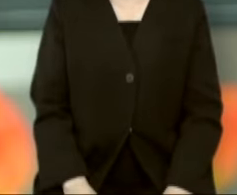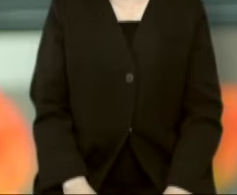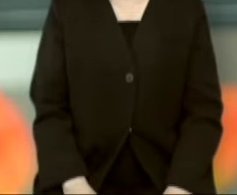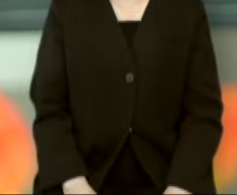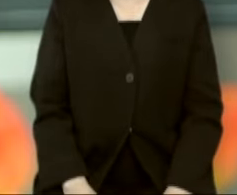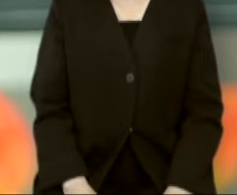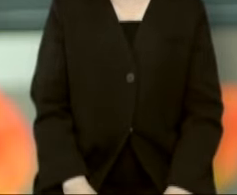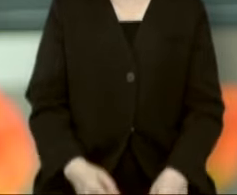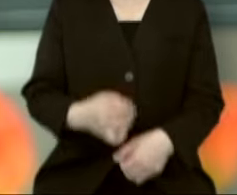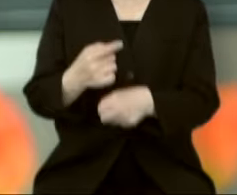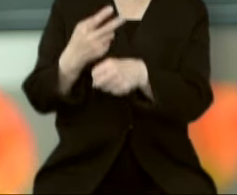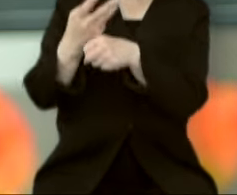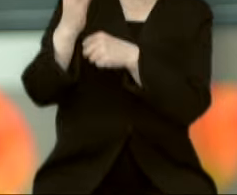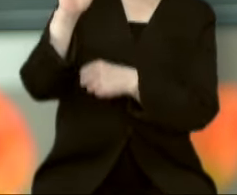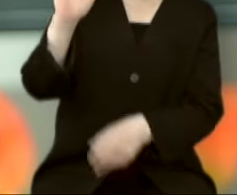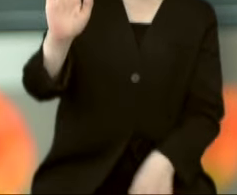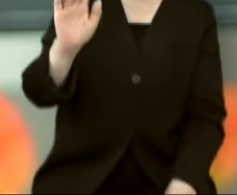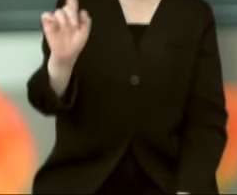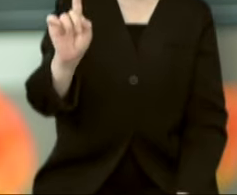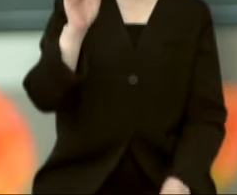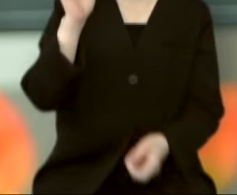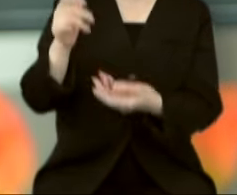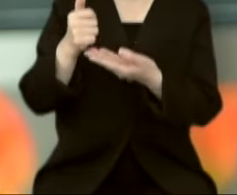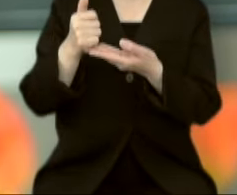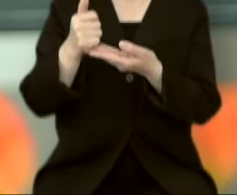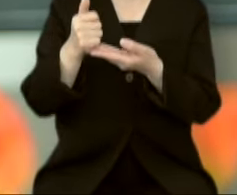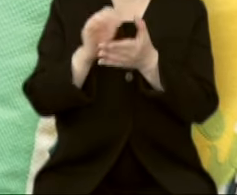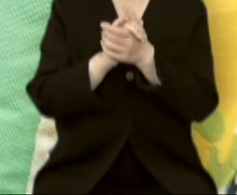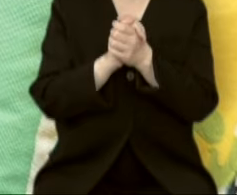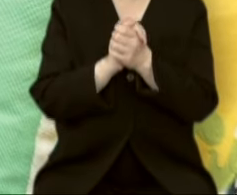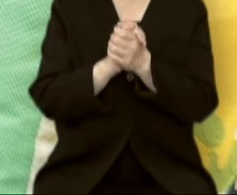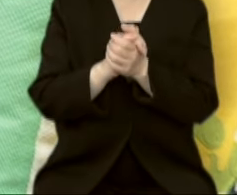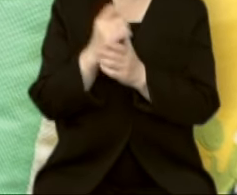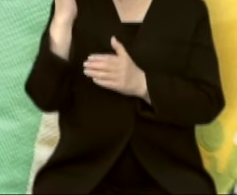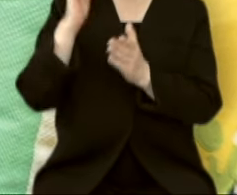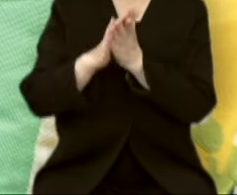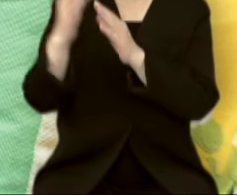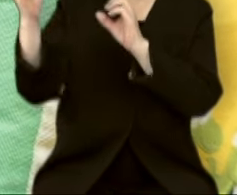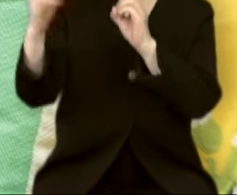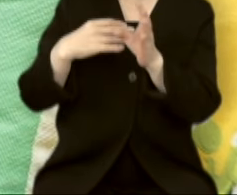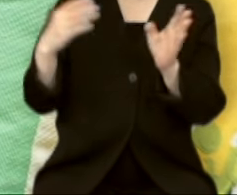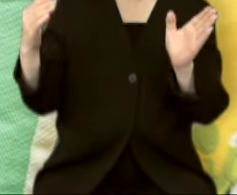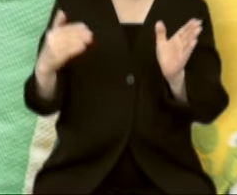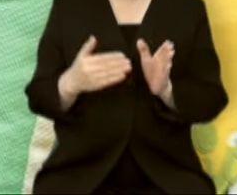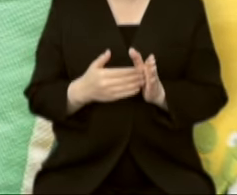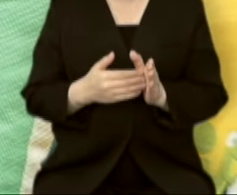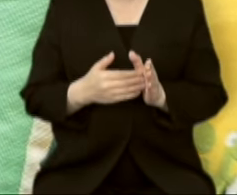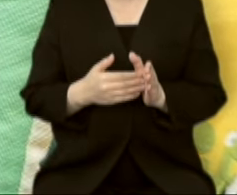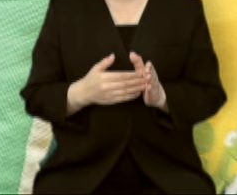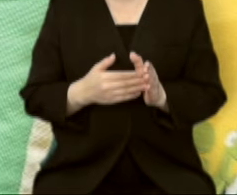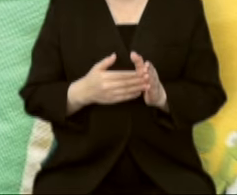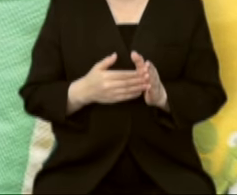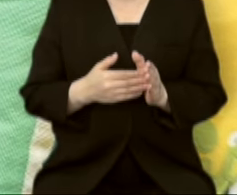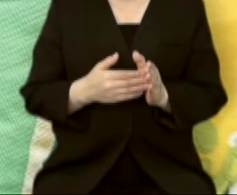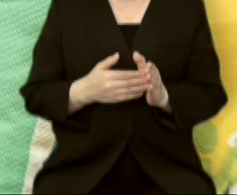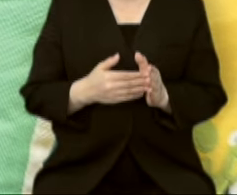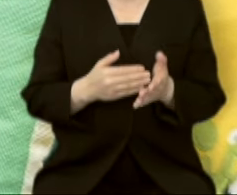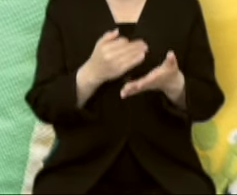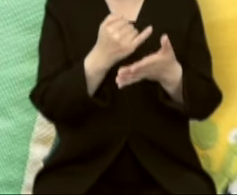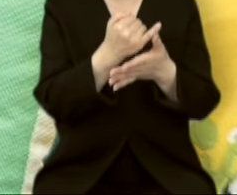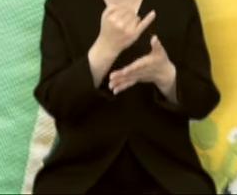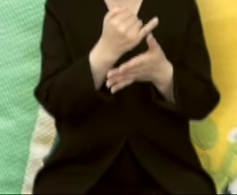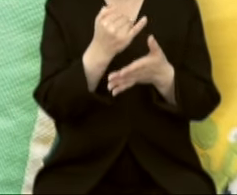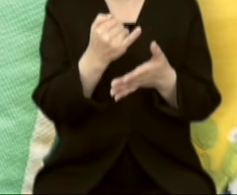그랬는데 한 몇 년 지나고 나서 예. 하나님께서 그 기도를 들어서 응답하신다는 생각이 드는 거예요. 네. 그러니까 큰 동서는